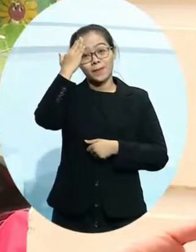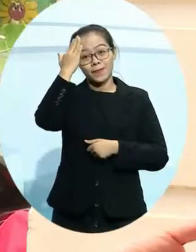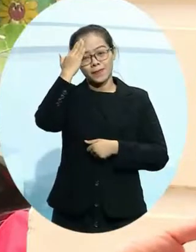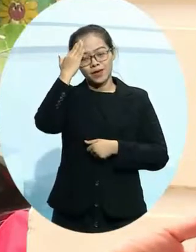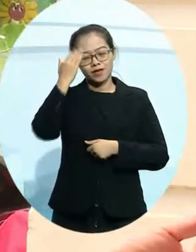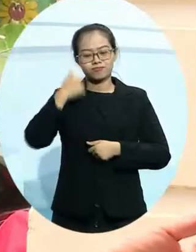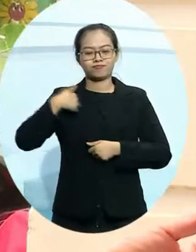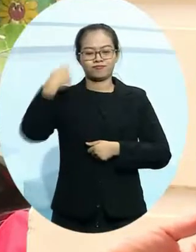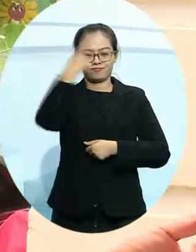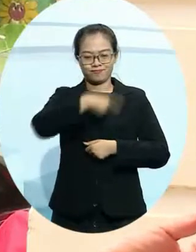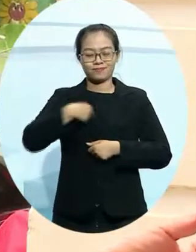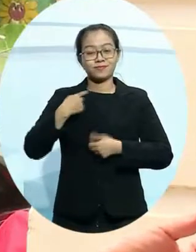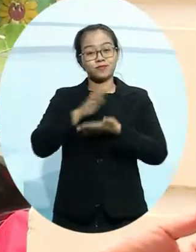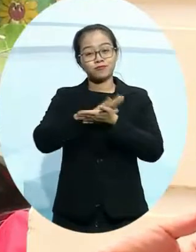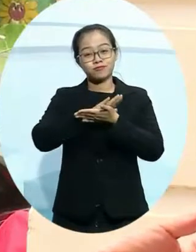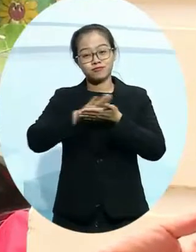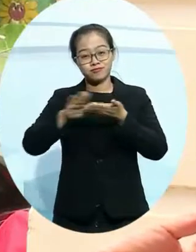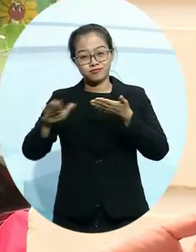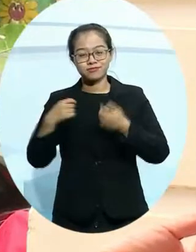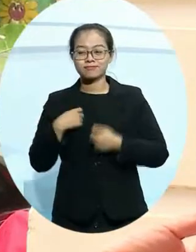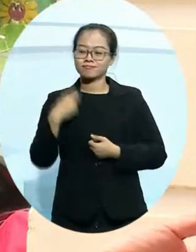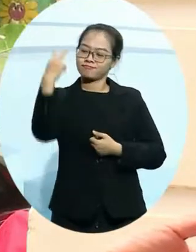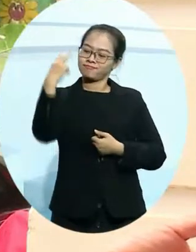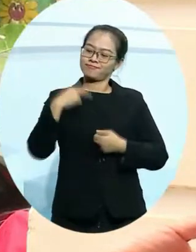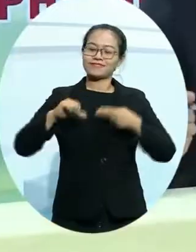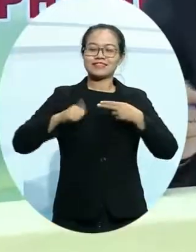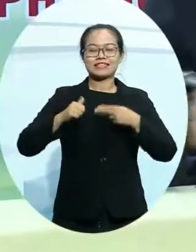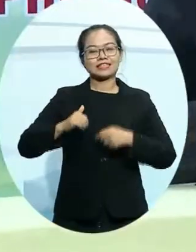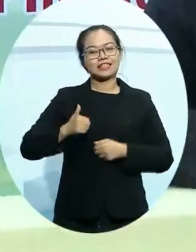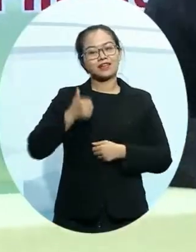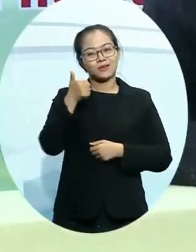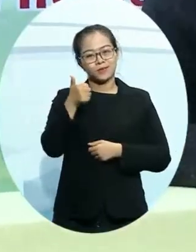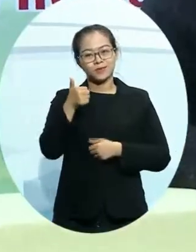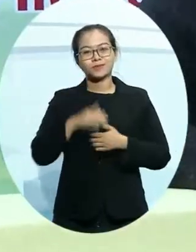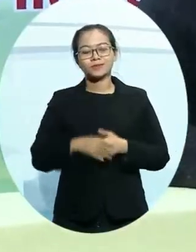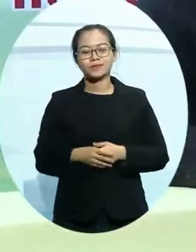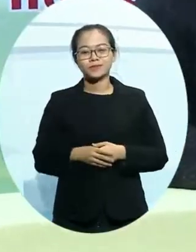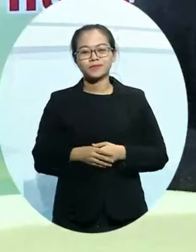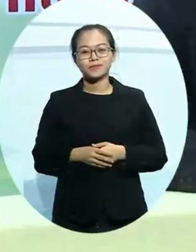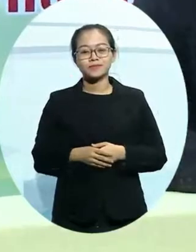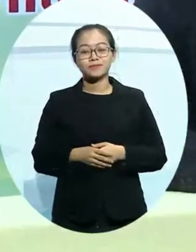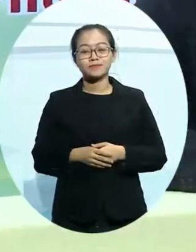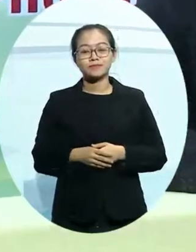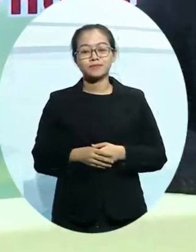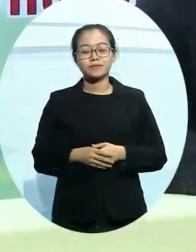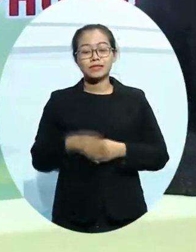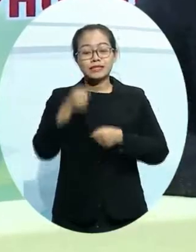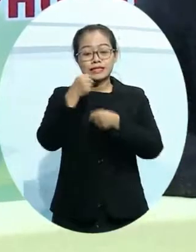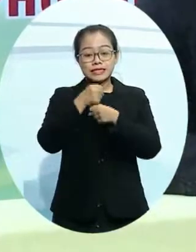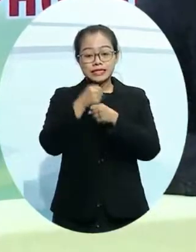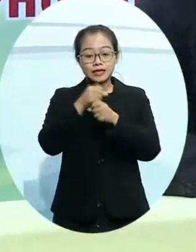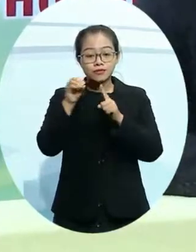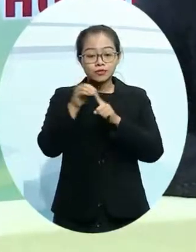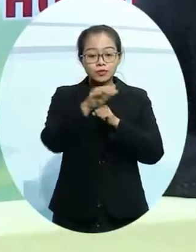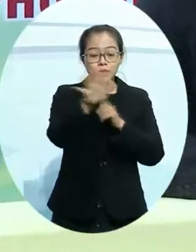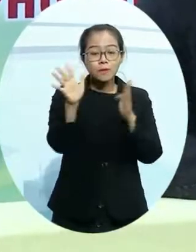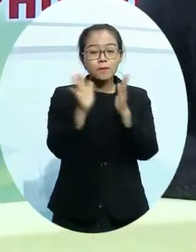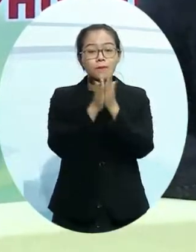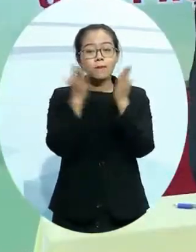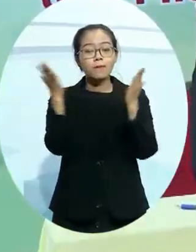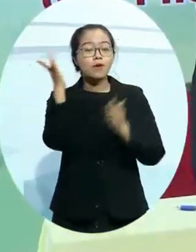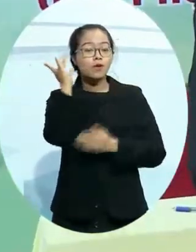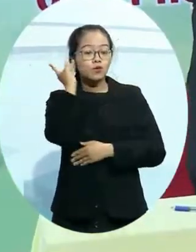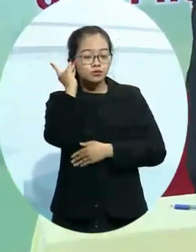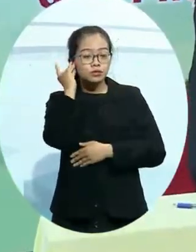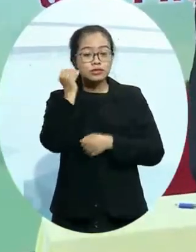sự hài hòa tổng thể thì người ta sẽ càng đánh giá cao mình hơn. Để công tác truyền thông của Báo Phụ Nữ Thành phố Hồ Chí Minh